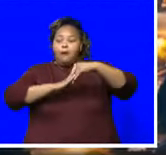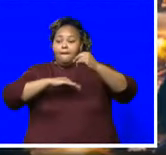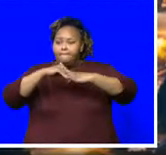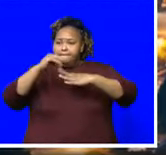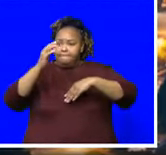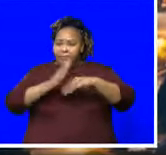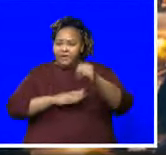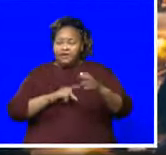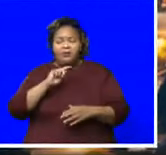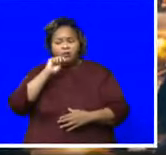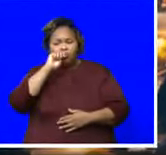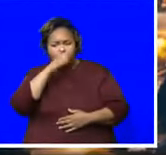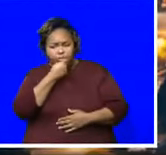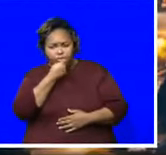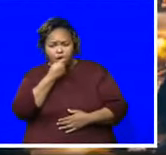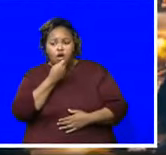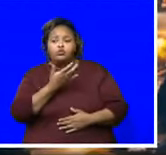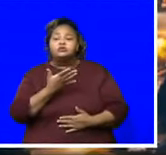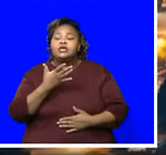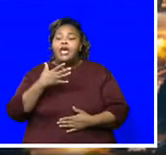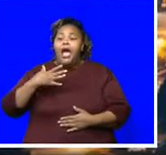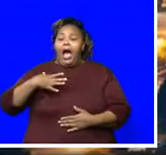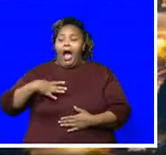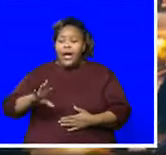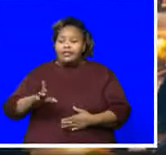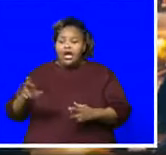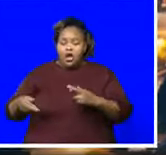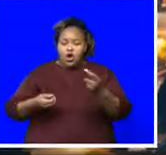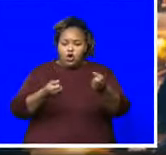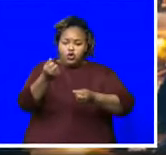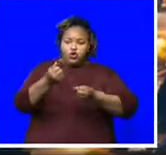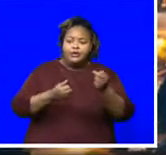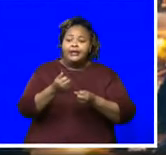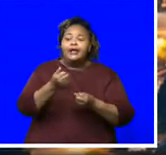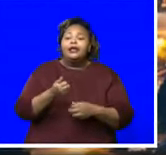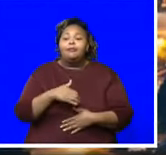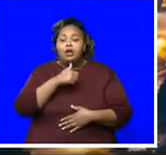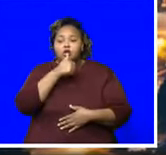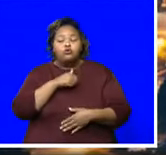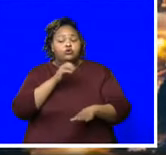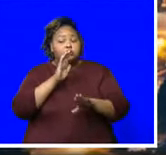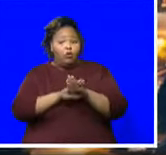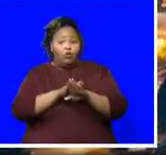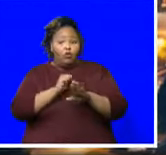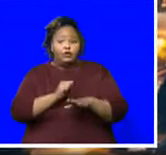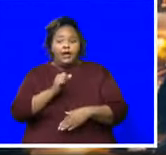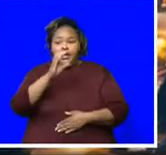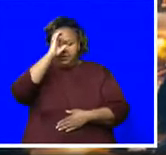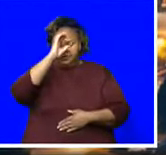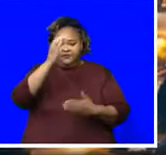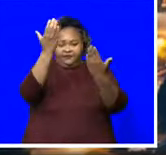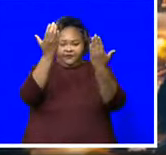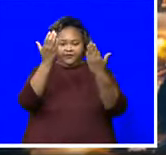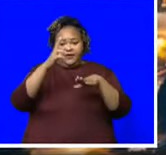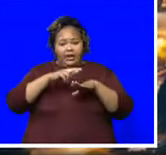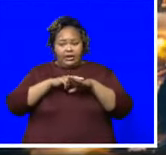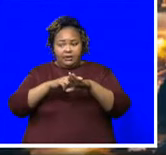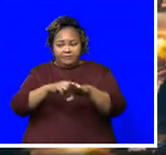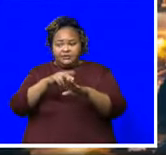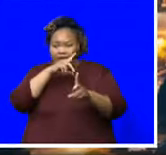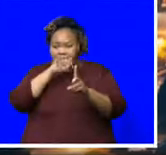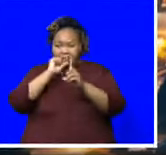yesikhashana lesitayisebenzisa kusalungiswa leli bhloho. Lokho kuvakale ngabucopho enjabulweni inhlanhla zubuko. Lochazeleke ukuthi